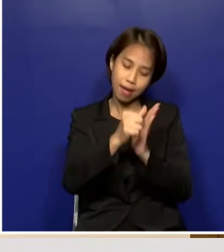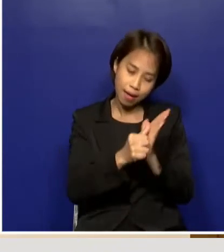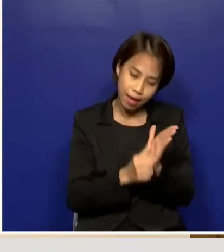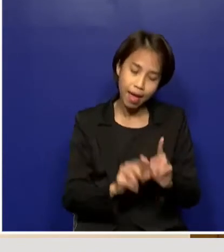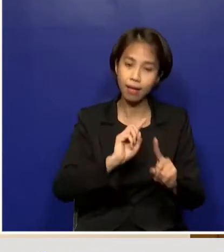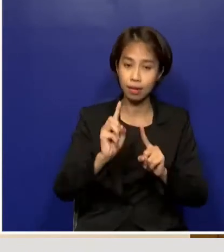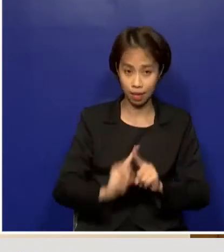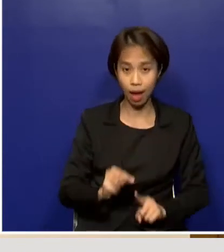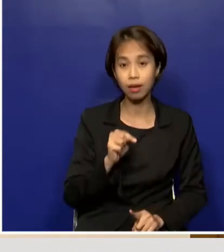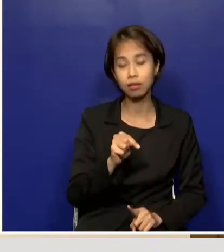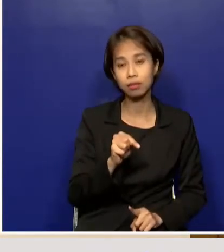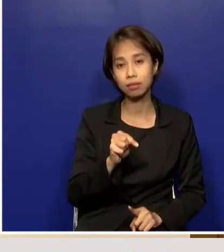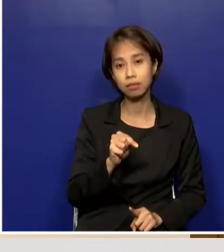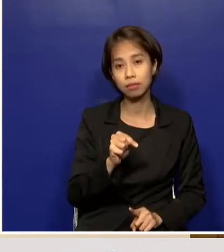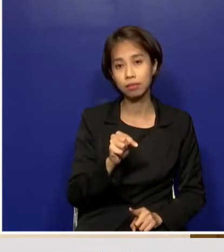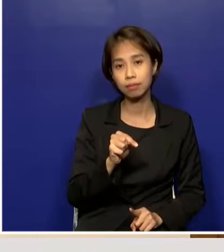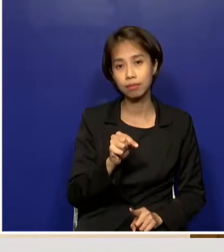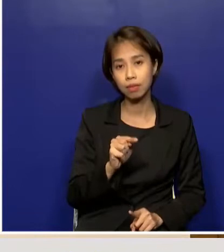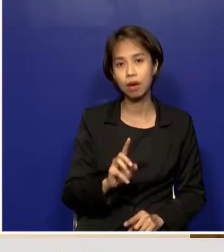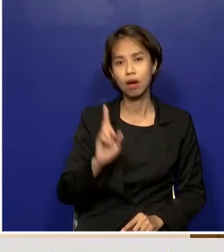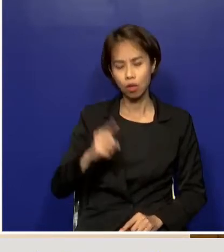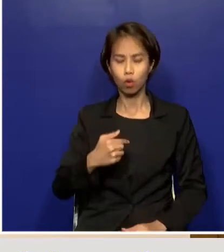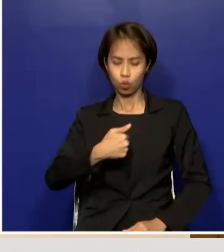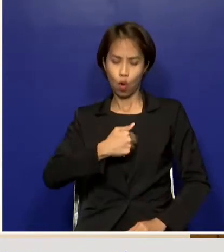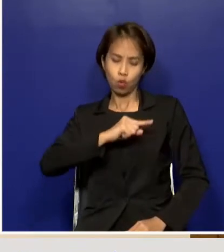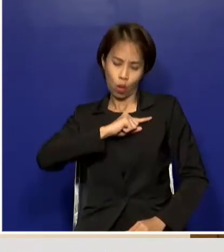มันต้แ้ด้ตวอะไรอยางก่อน